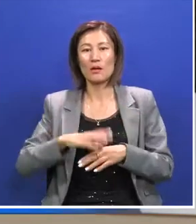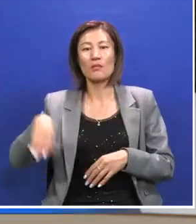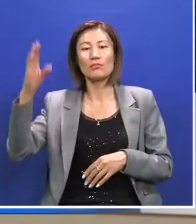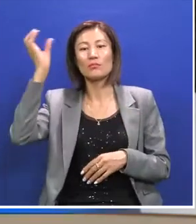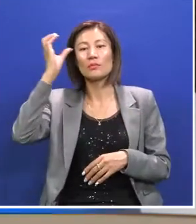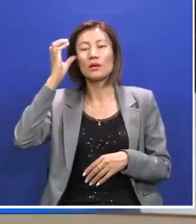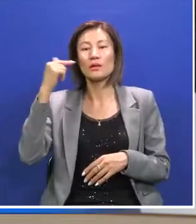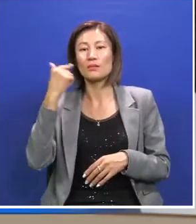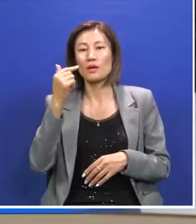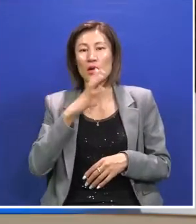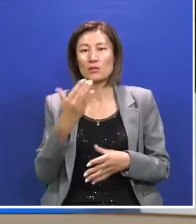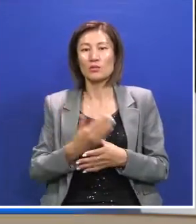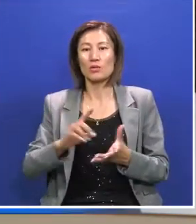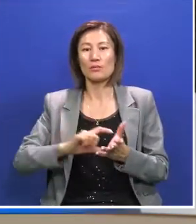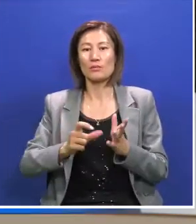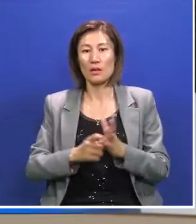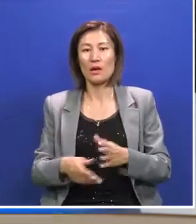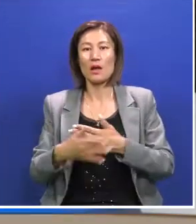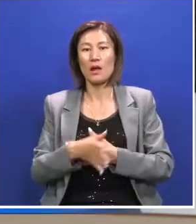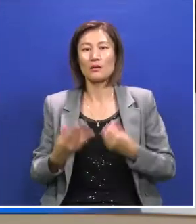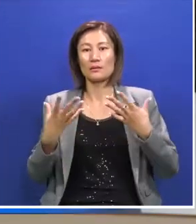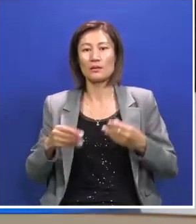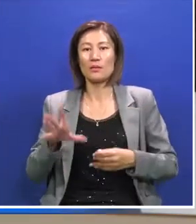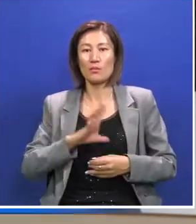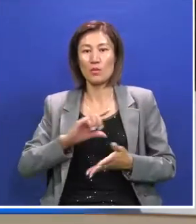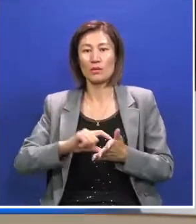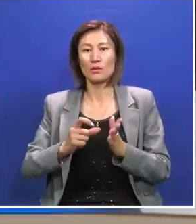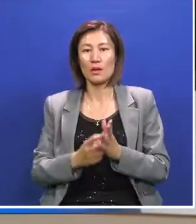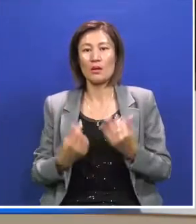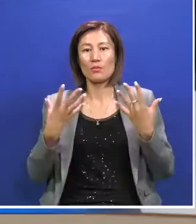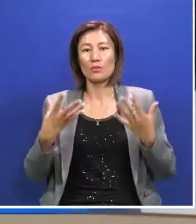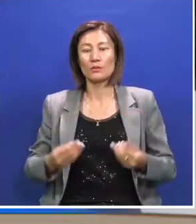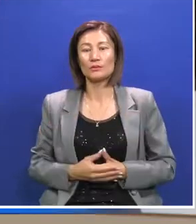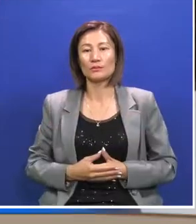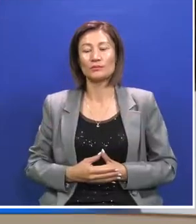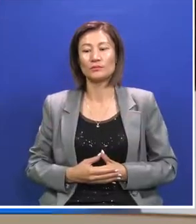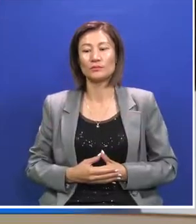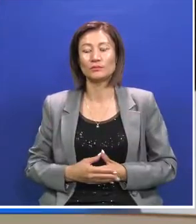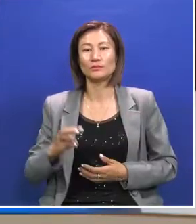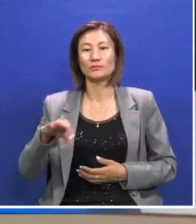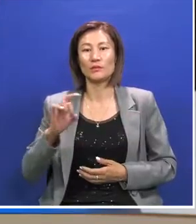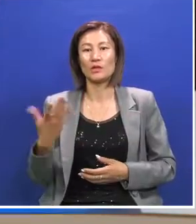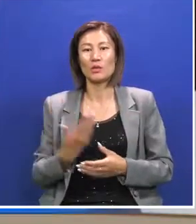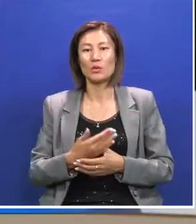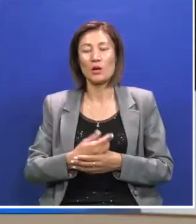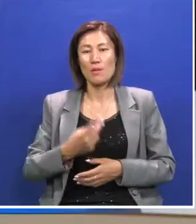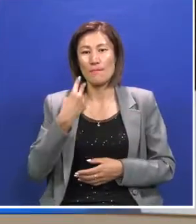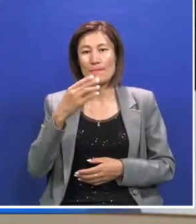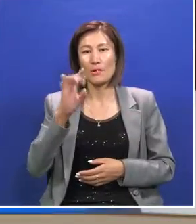мектептердің инклюзивті қолдау кабинеттерін ашылған болатын. Кабинеттерге бүгінгі таңда методикалық көмек көрсету